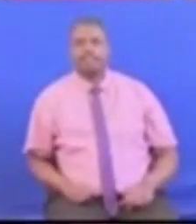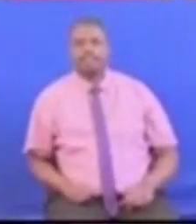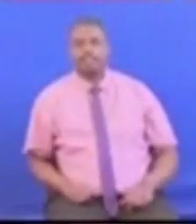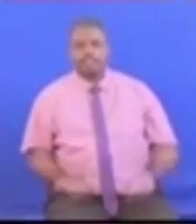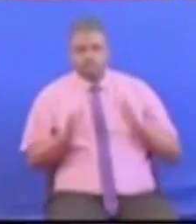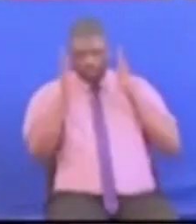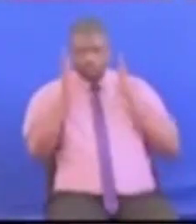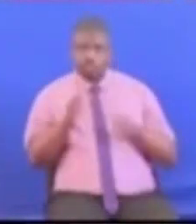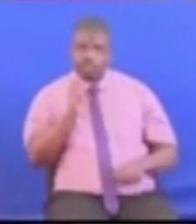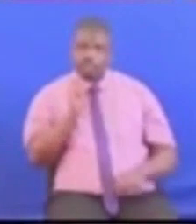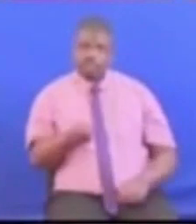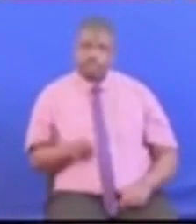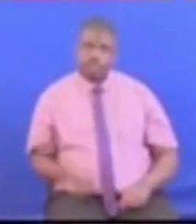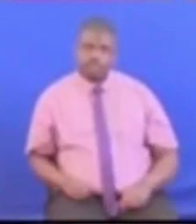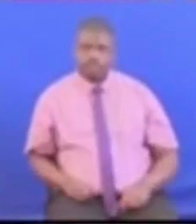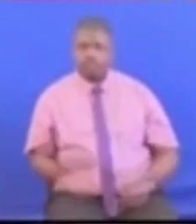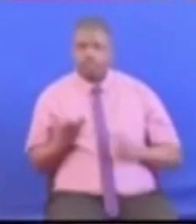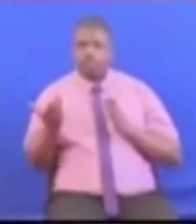Waheshimiwa wabunge,